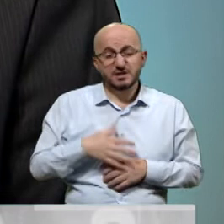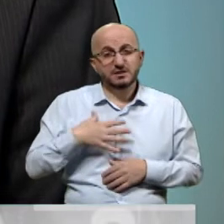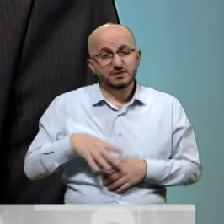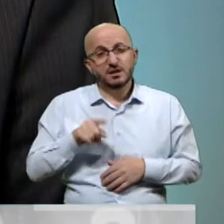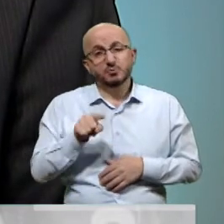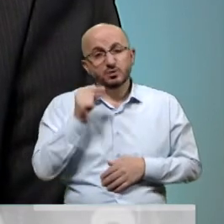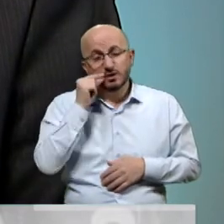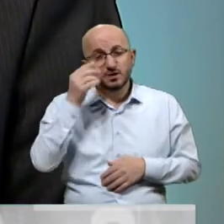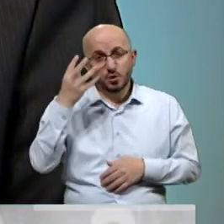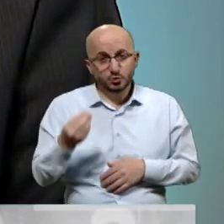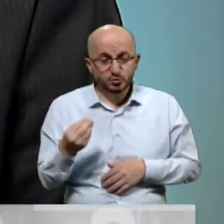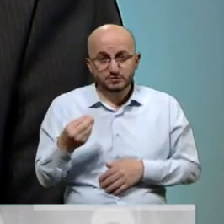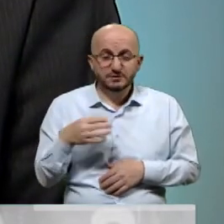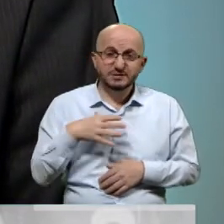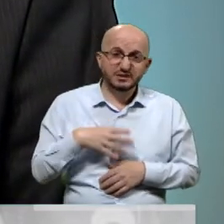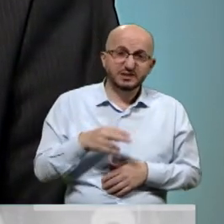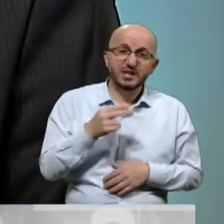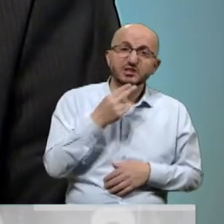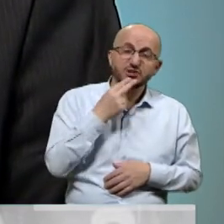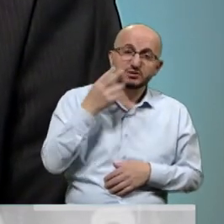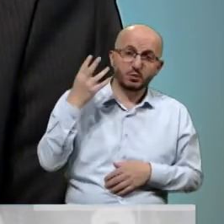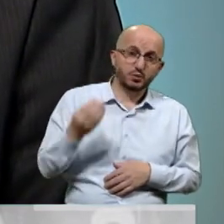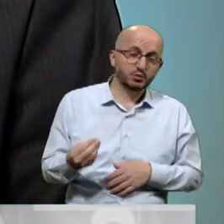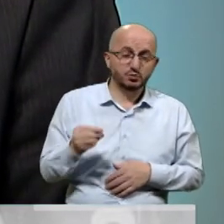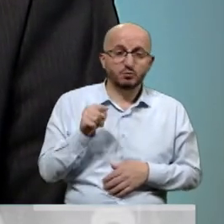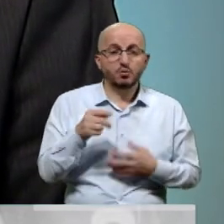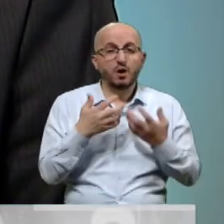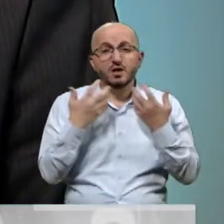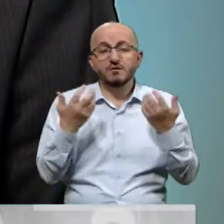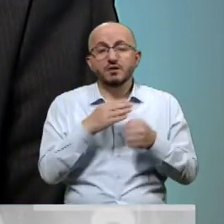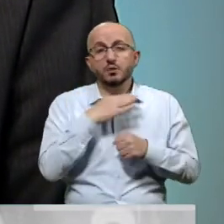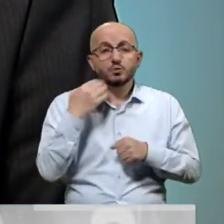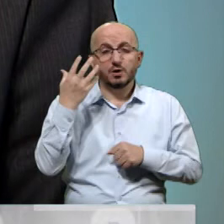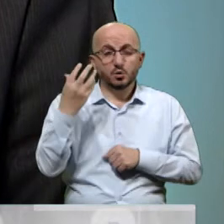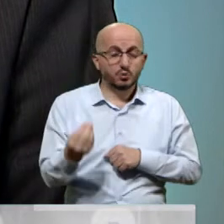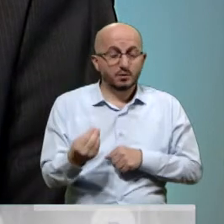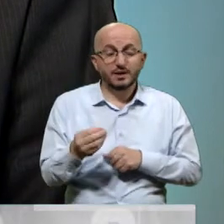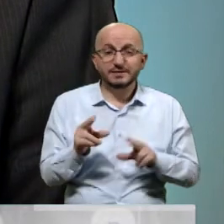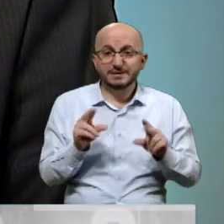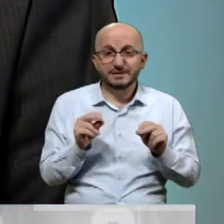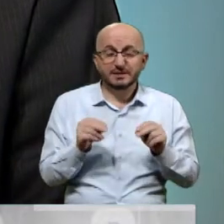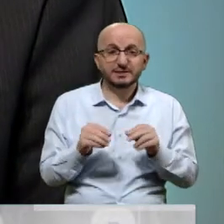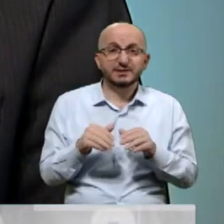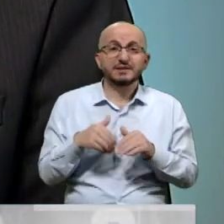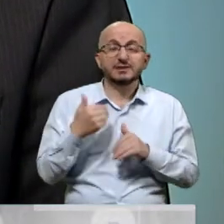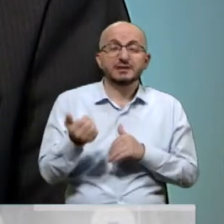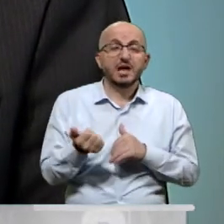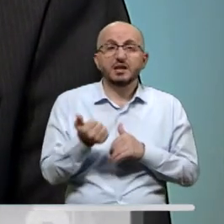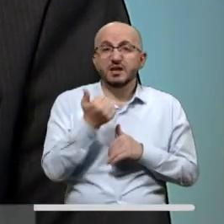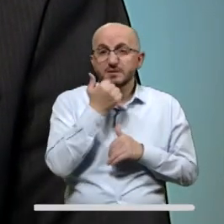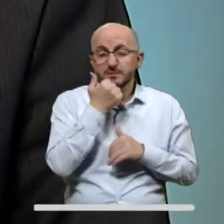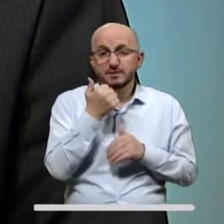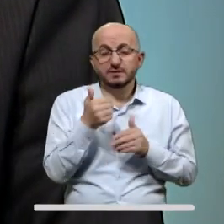bunun erkeği olsun ister dişisi olsun bu hayvanlar kurban olurlar. Yeter ki diğer ayıplardan salim